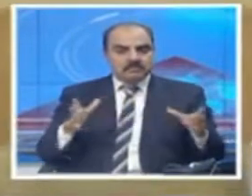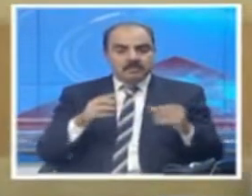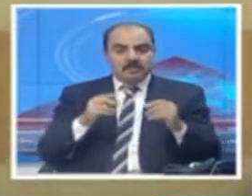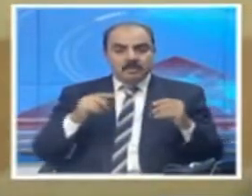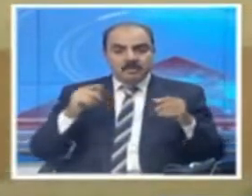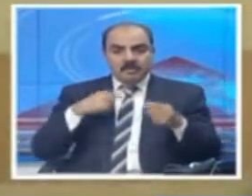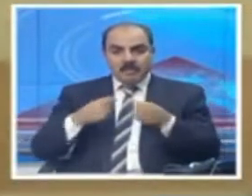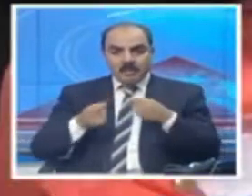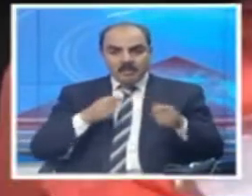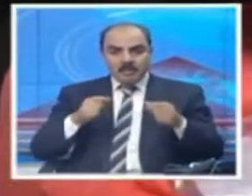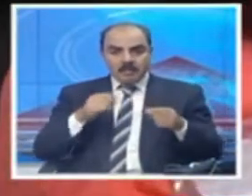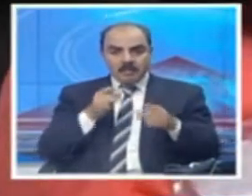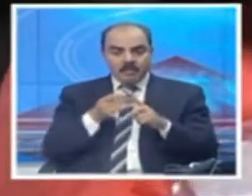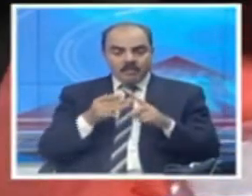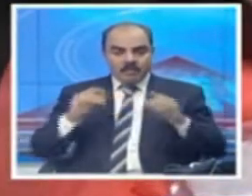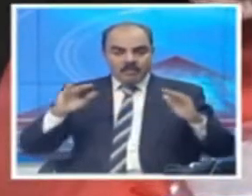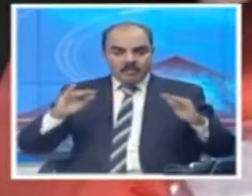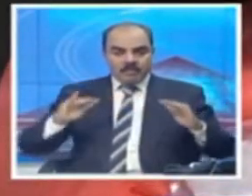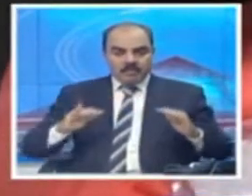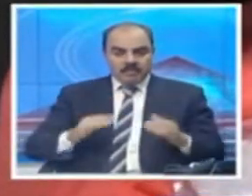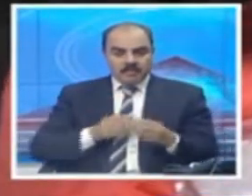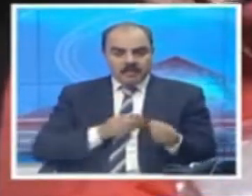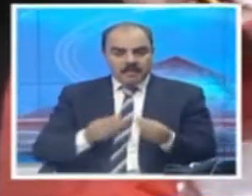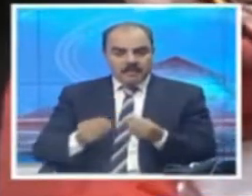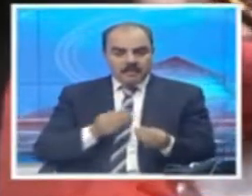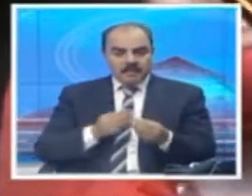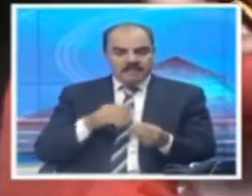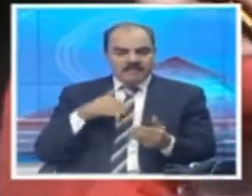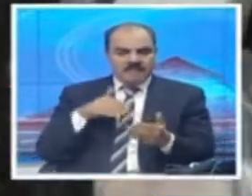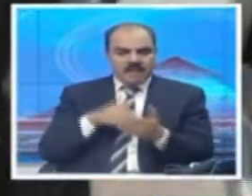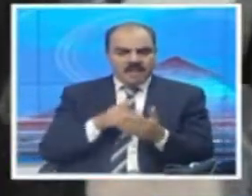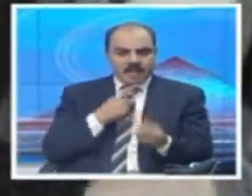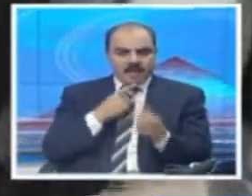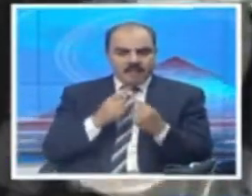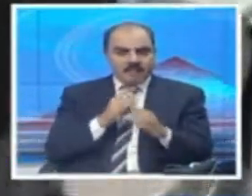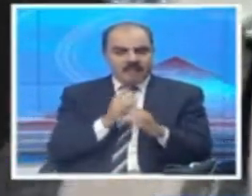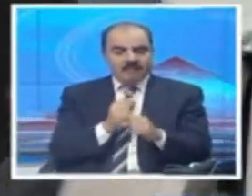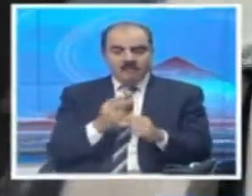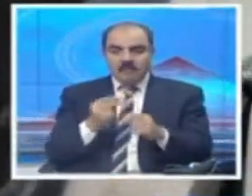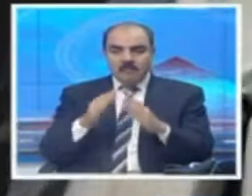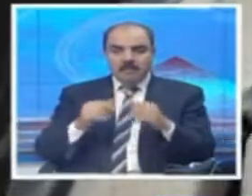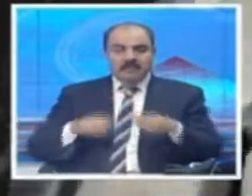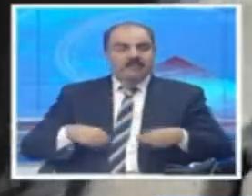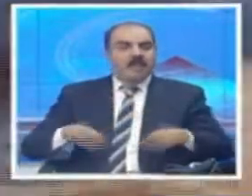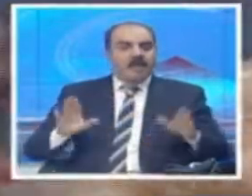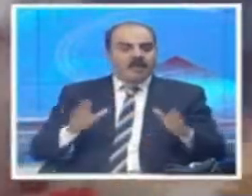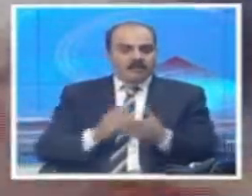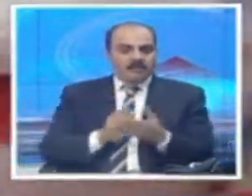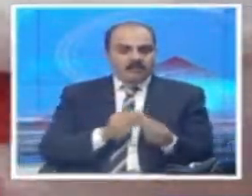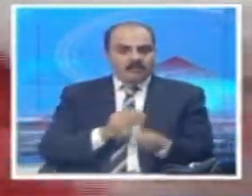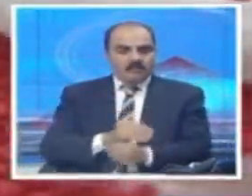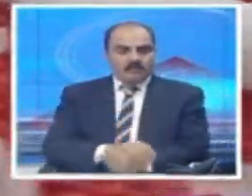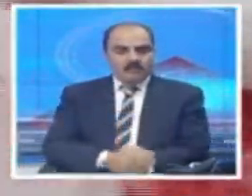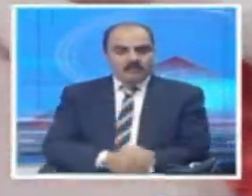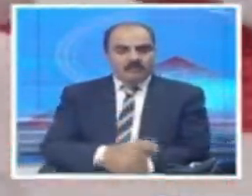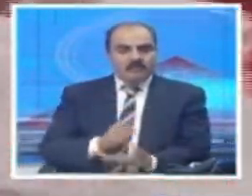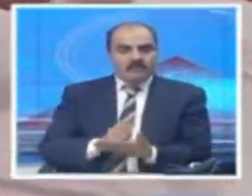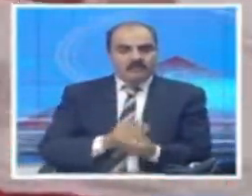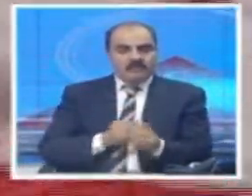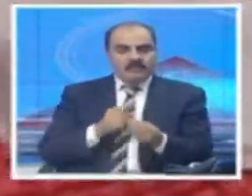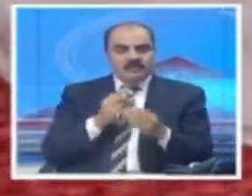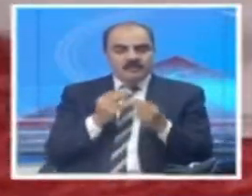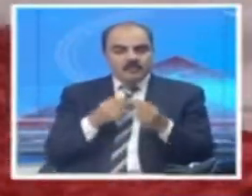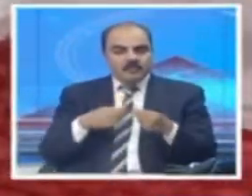الكبير في الإتجار والجلب. كل ذلك يسهم في النهاية في الحفاظ على ثروة البلاد من الشباب ويحمي الاقتصاد